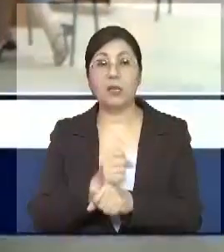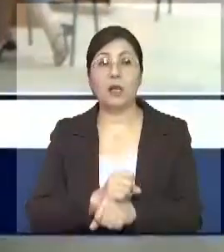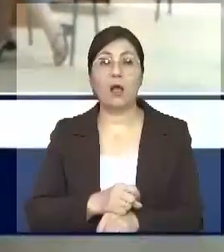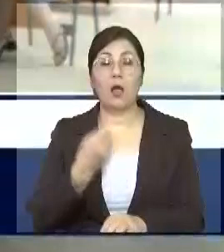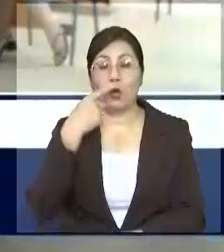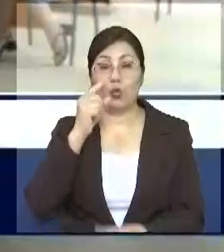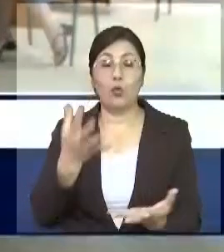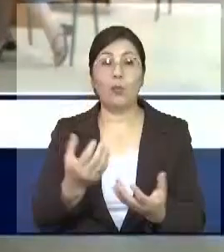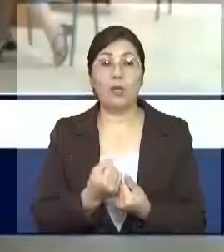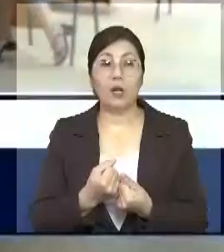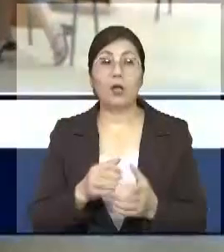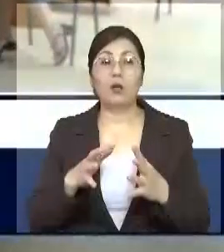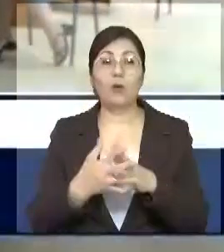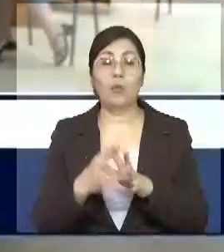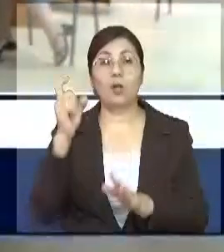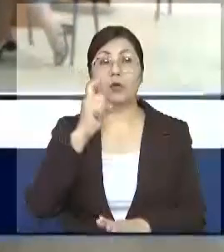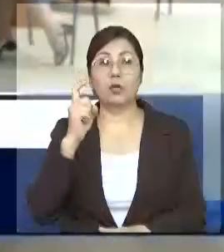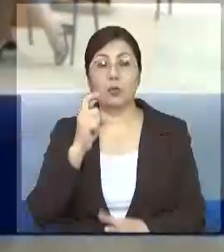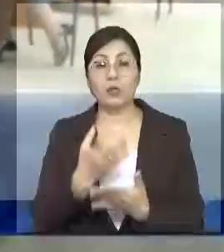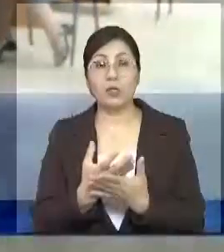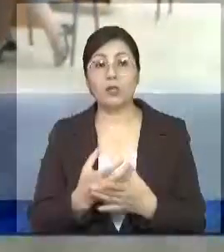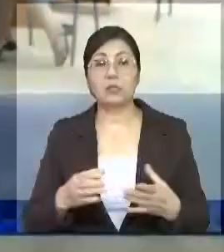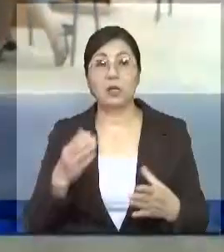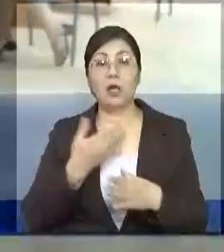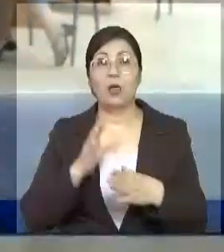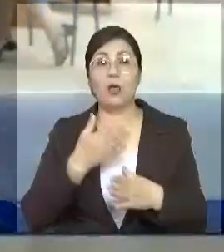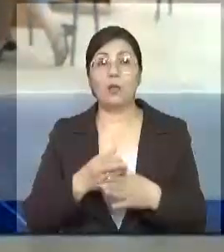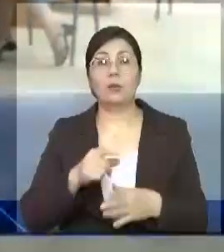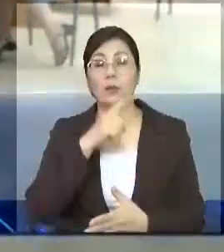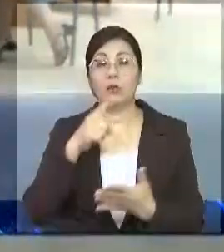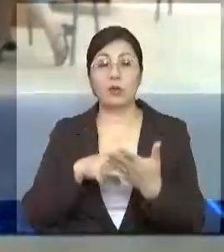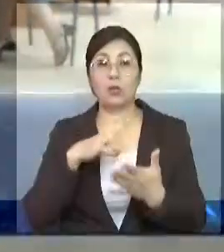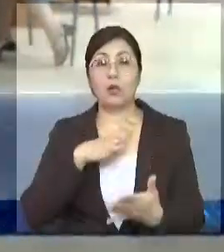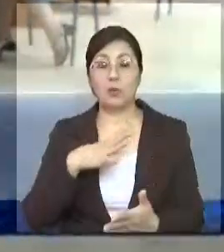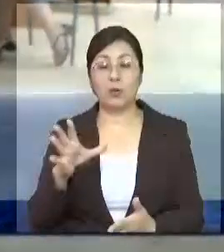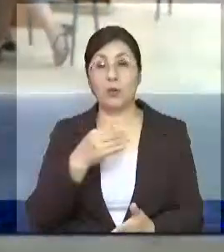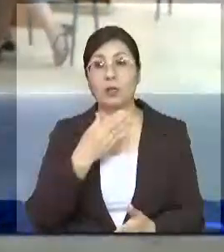субсидиялау мәселелері мал шаруашылығы саласында сондай сұрақтар қойылып жатыр. Оған енді мамандар тобы жауап беріп жатыр.